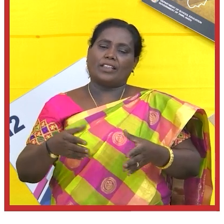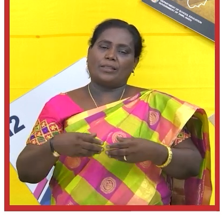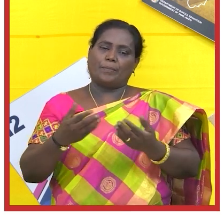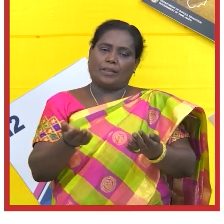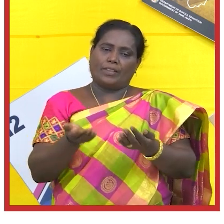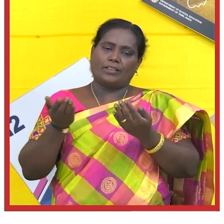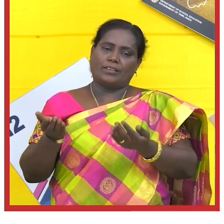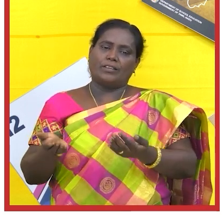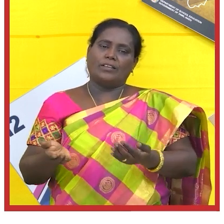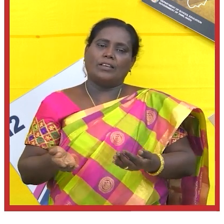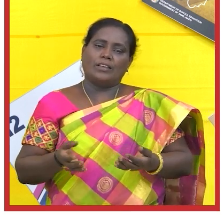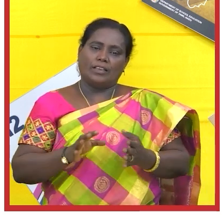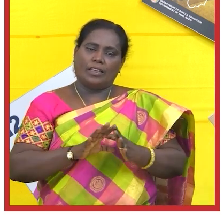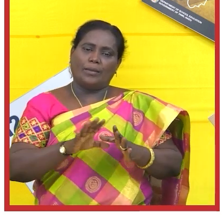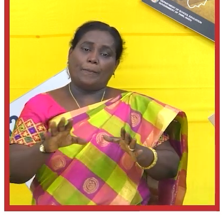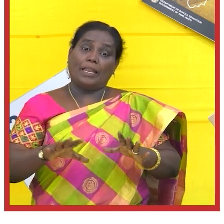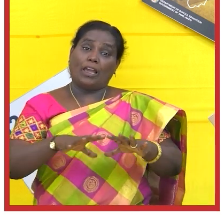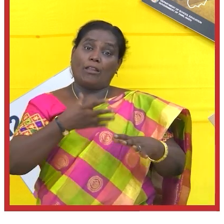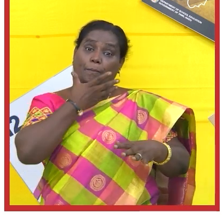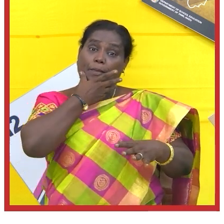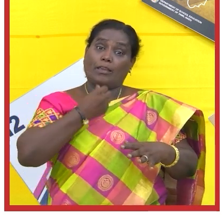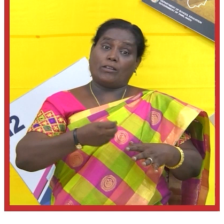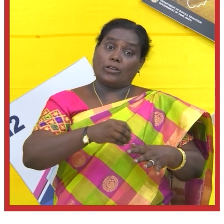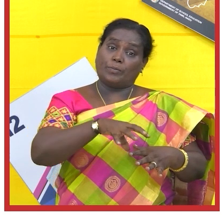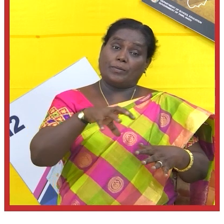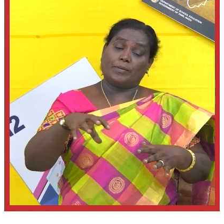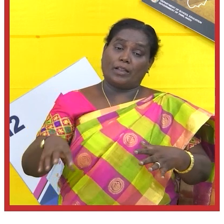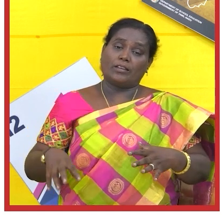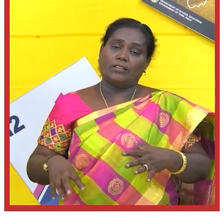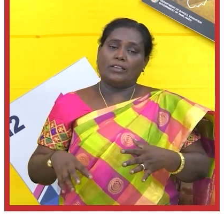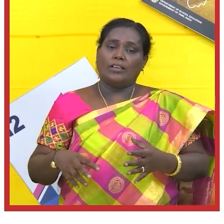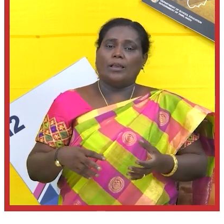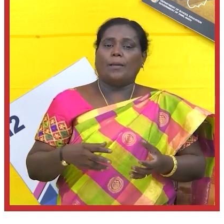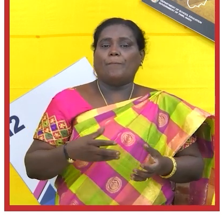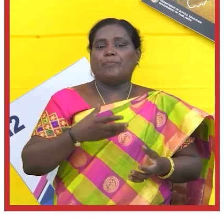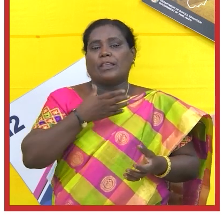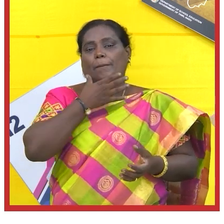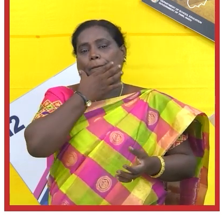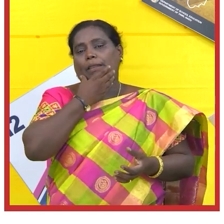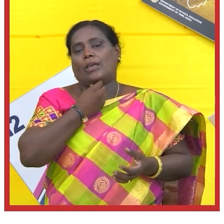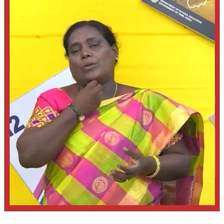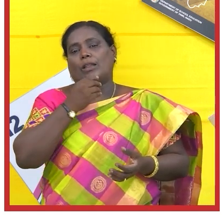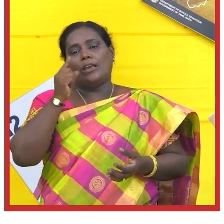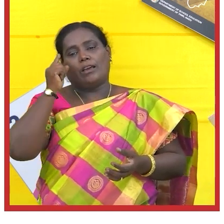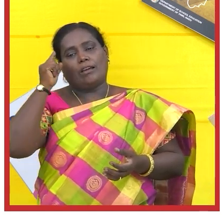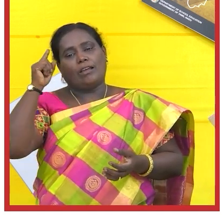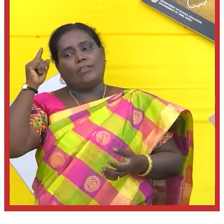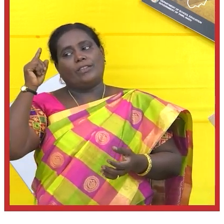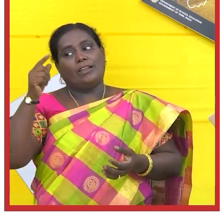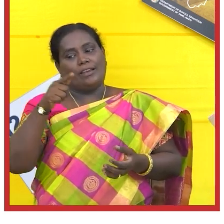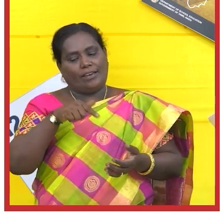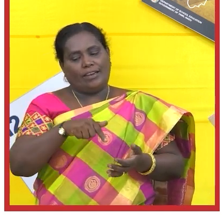பெண்களினுடைய உரிமை என்று பெரியார் அவர்கள் நம்புகிறார்கள். ஆக பெரியாரனுடைய கனவைத்தான் நனவாக்கும்